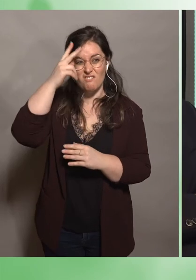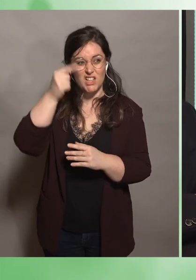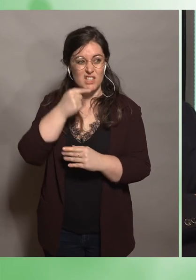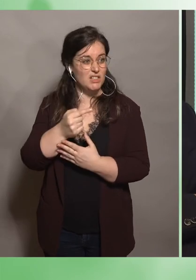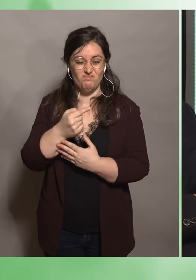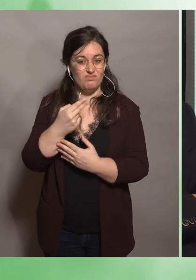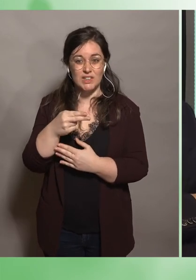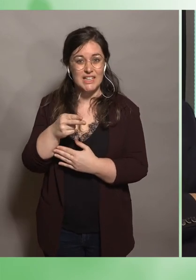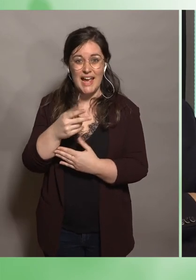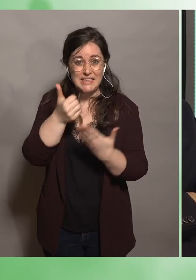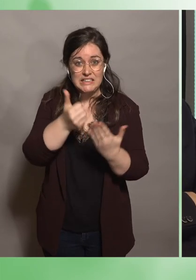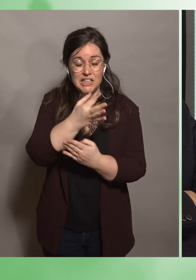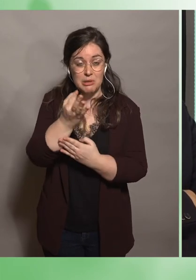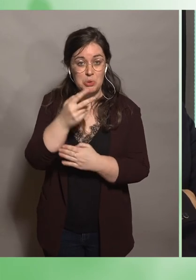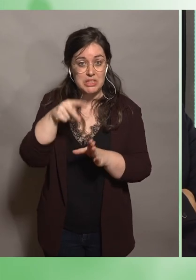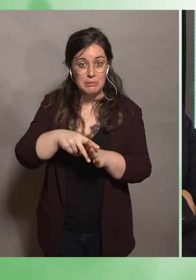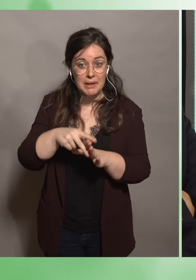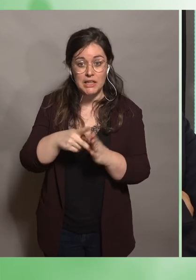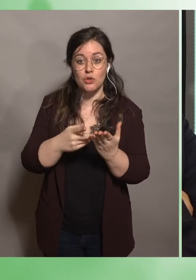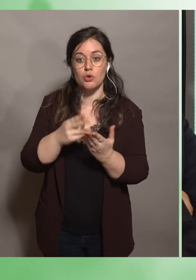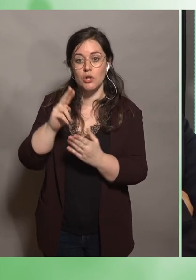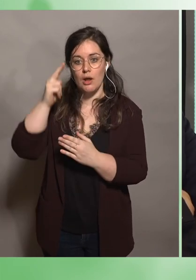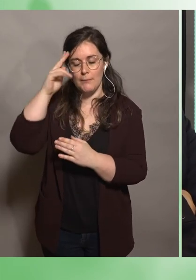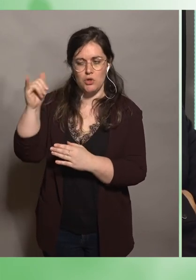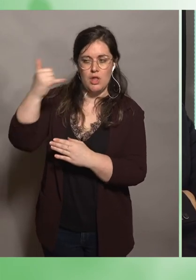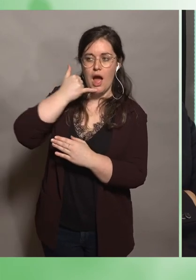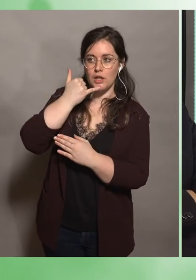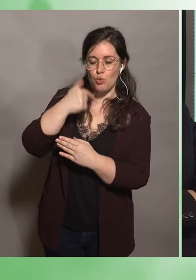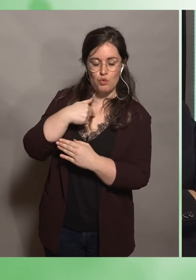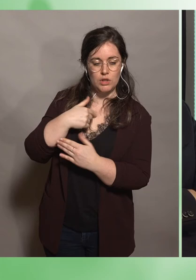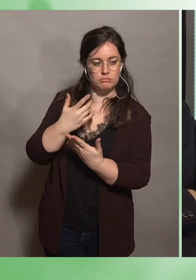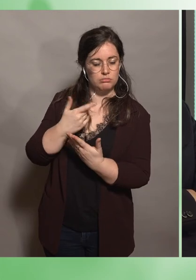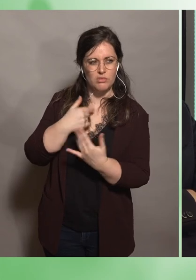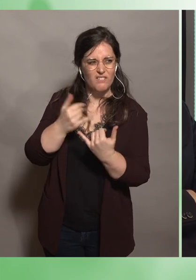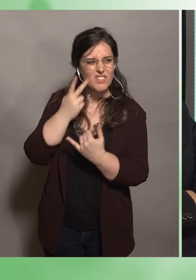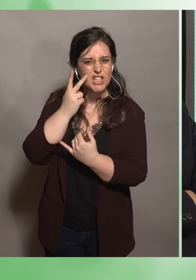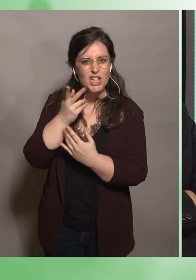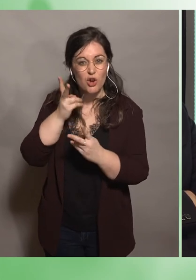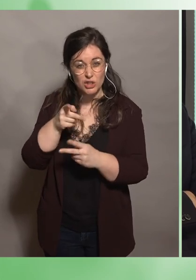hat 60% Behinderung. Und der Bekannte hat mir dann angerufen und hat gesagt, also wie schaut denn das aus?